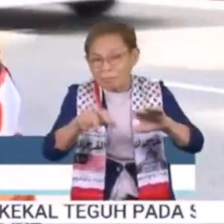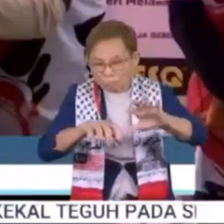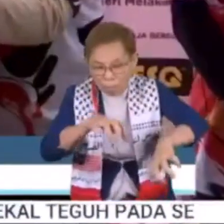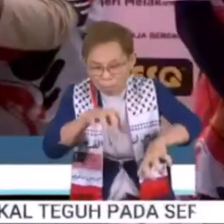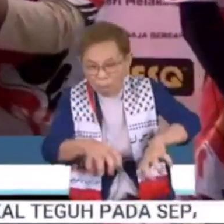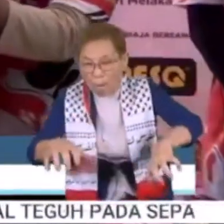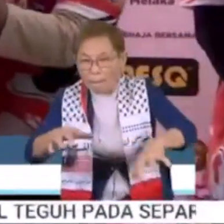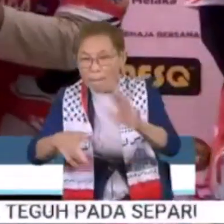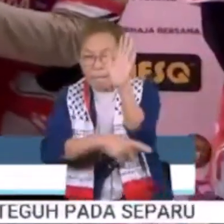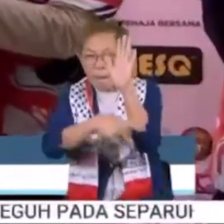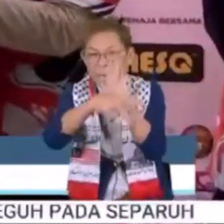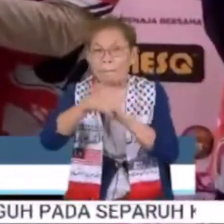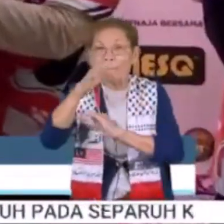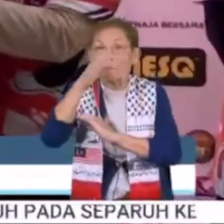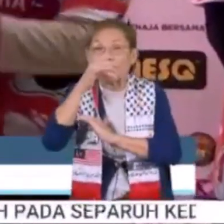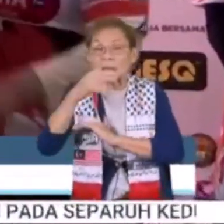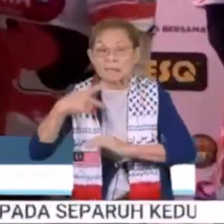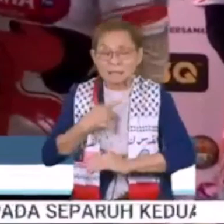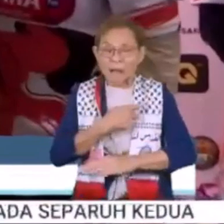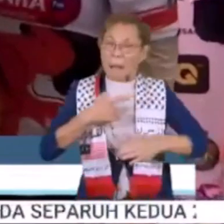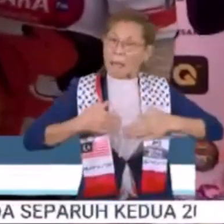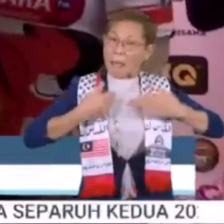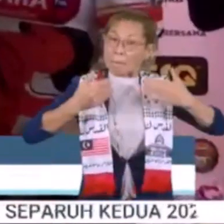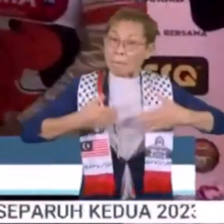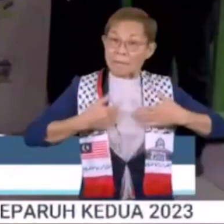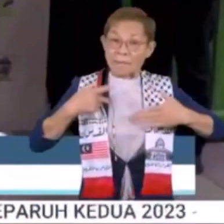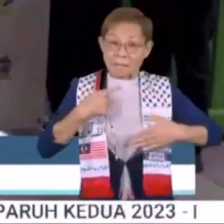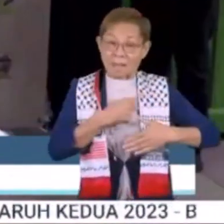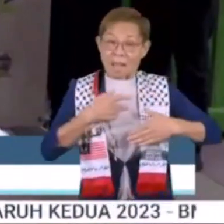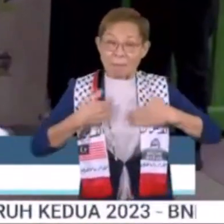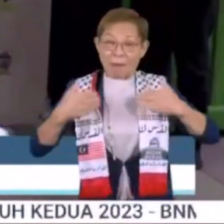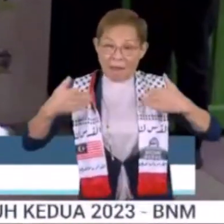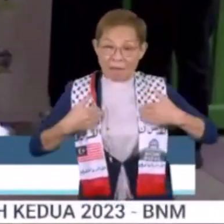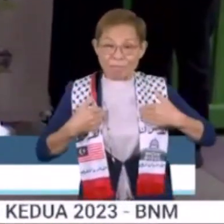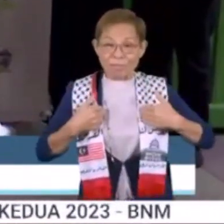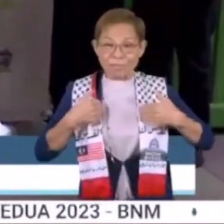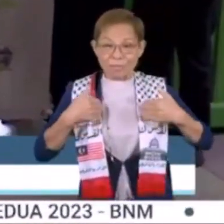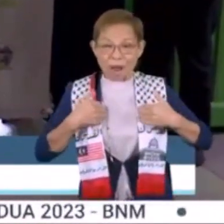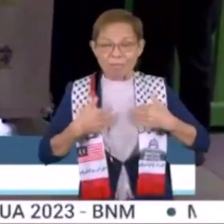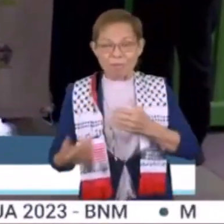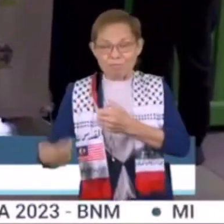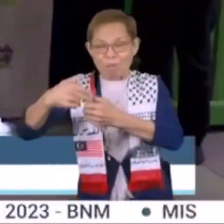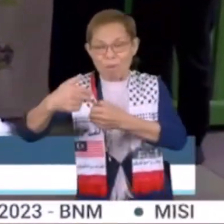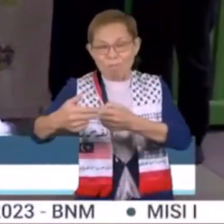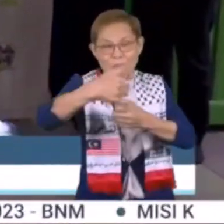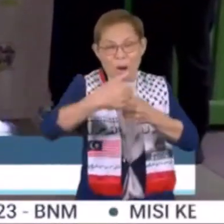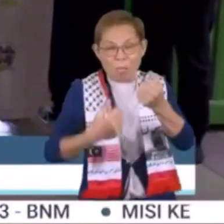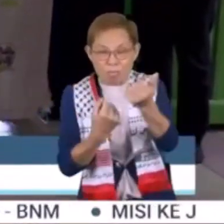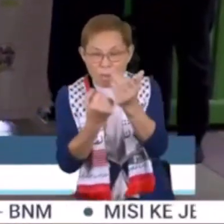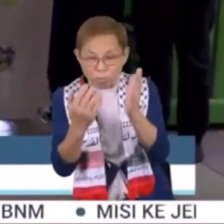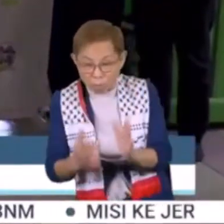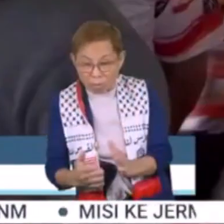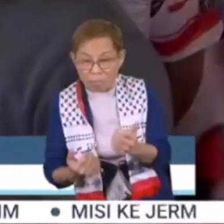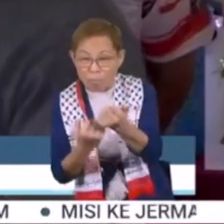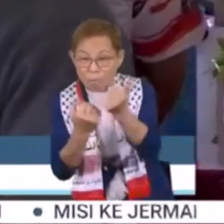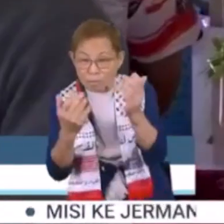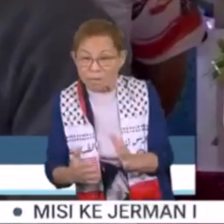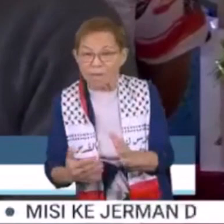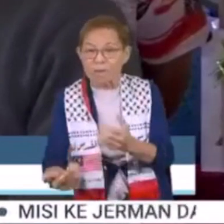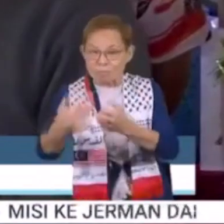Melaka dan kami sangat berbesar hati kerana terdapat penglibatan daripada penaja dan dalam